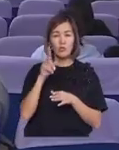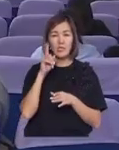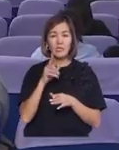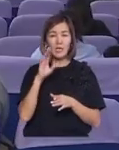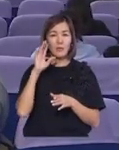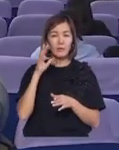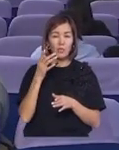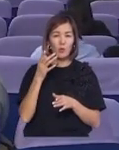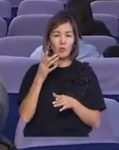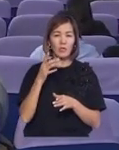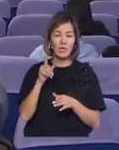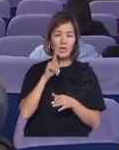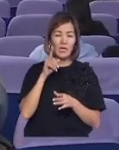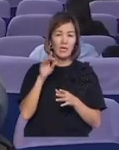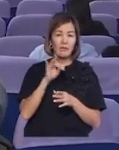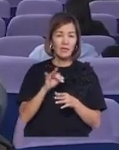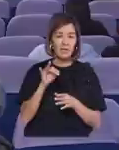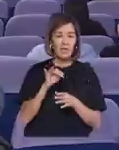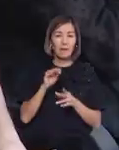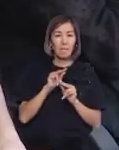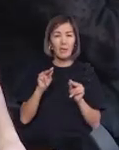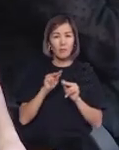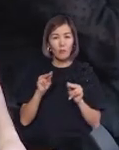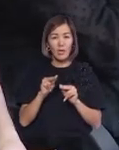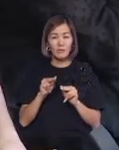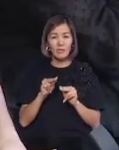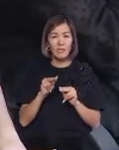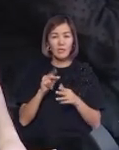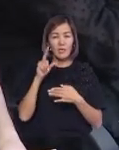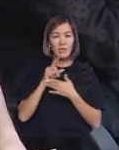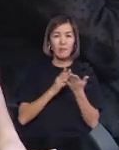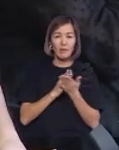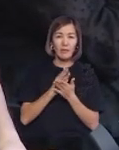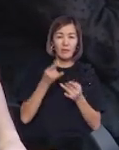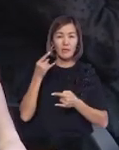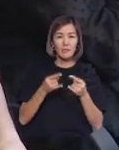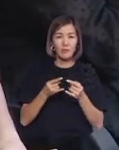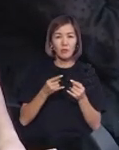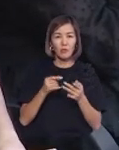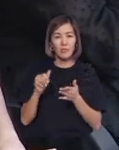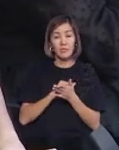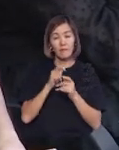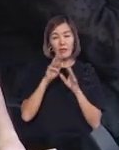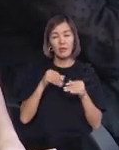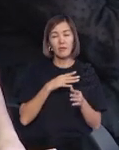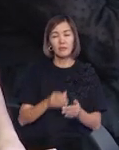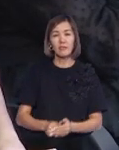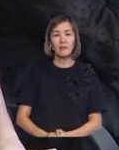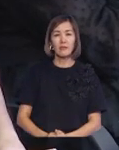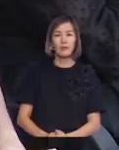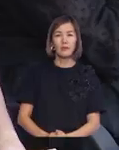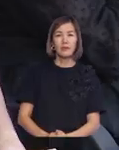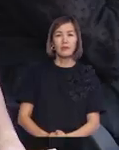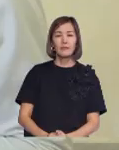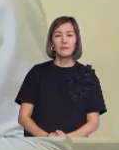асыруға үлес қосып жүрген жастарға, психологтарға, тарих пәнінің мұғалімдеріне, имамдар мен бақ өкілдеріне сертификаттар